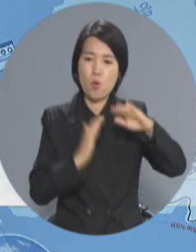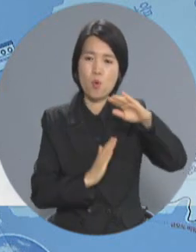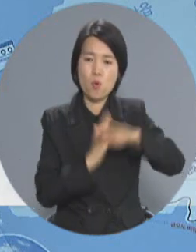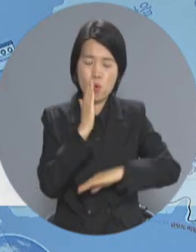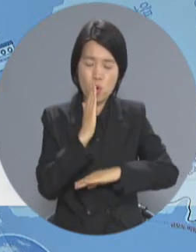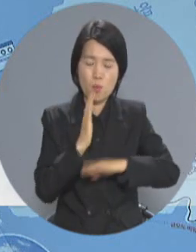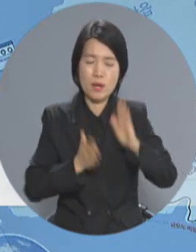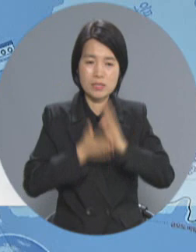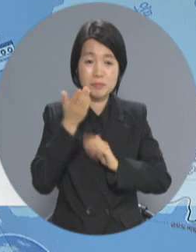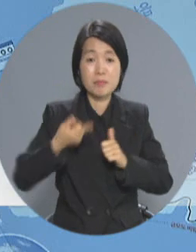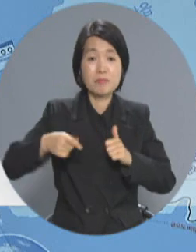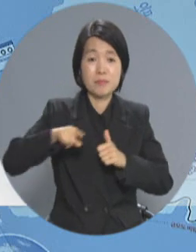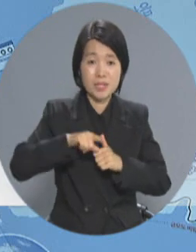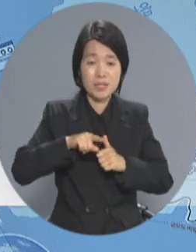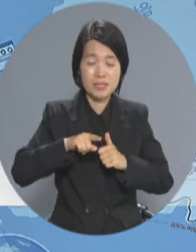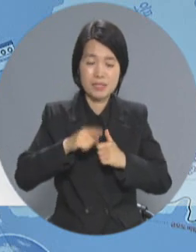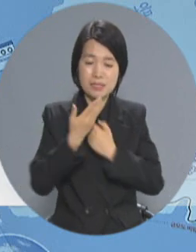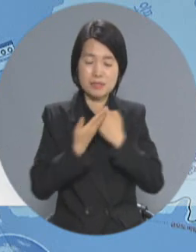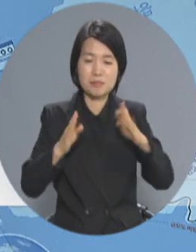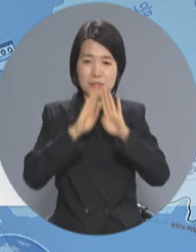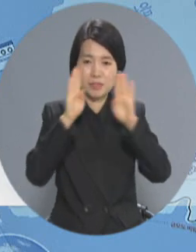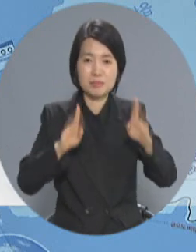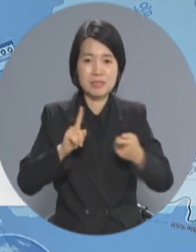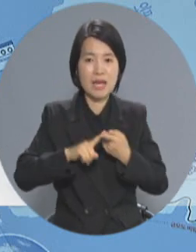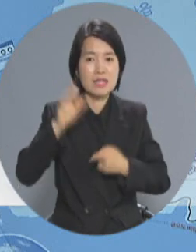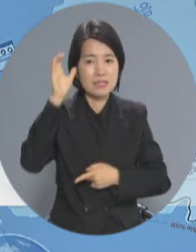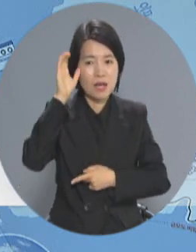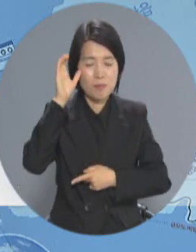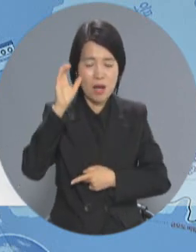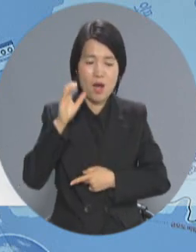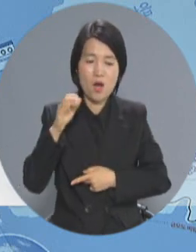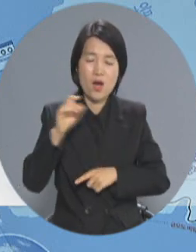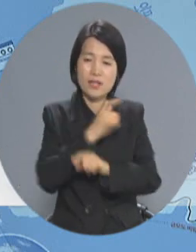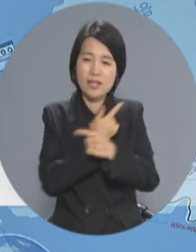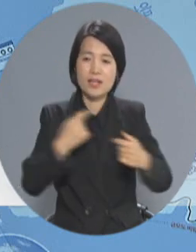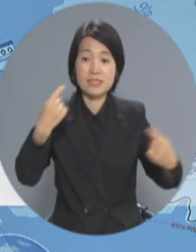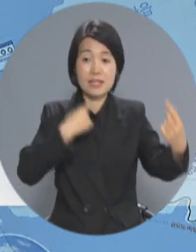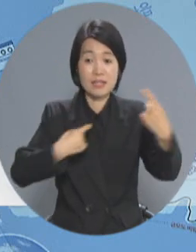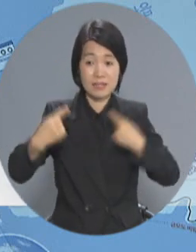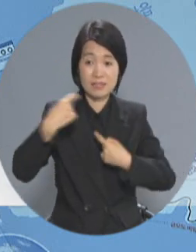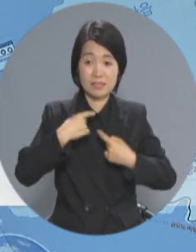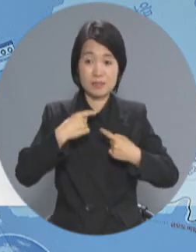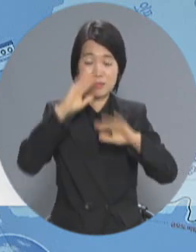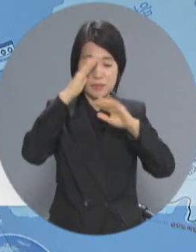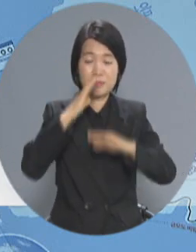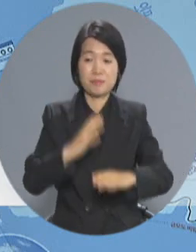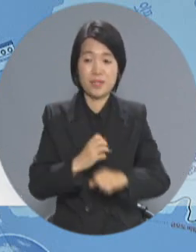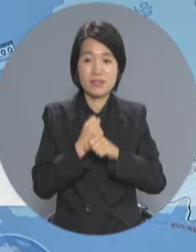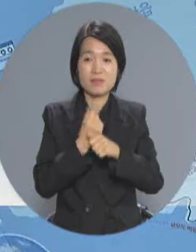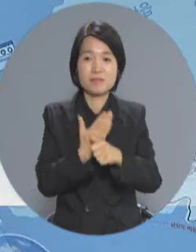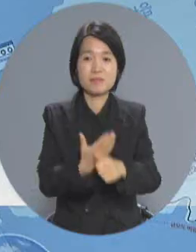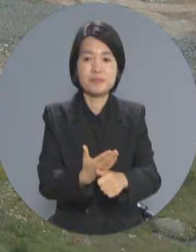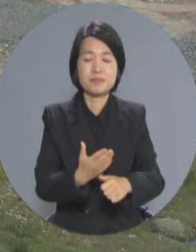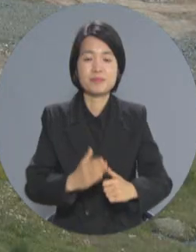시민이 자리한 가운데 선박람회에 대한 기대감과 제안이 쏟아져 나왔습니다. 유민호